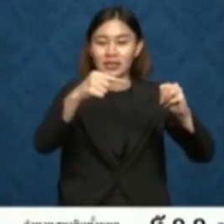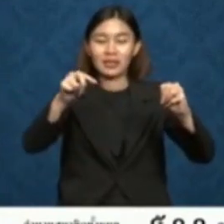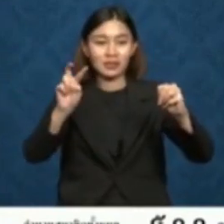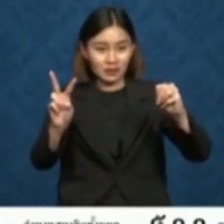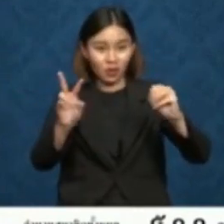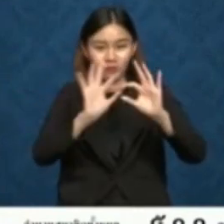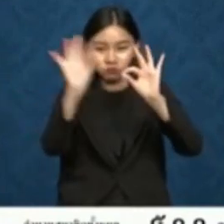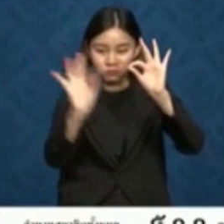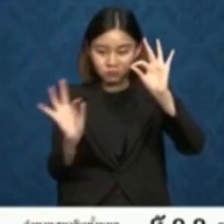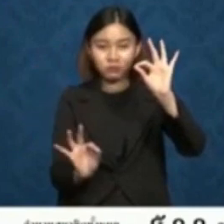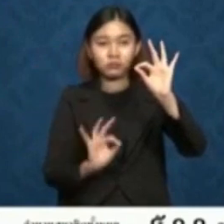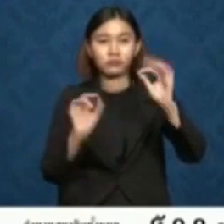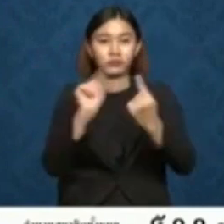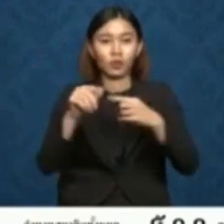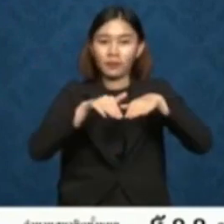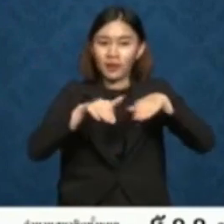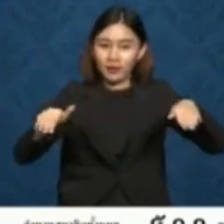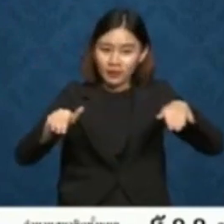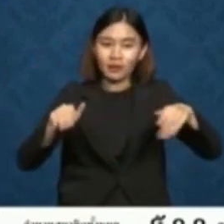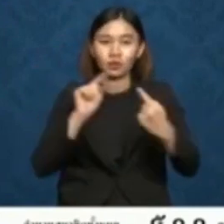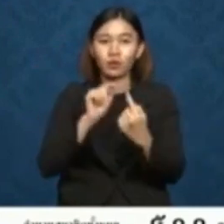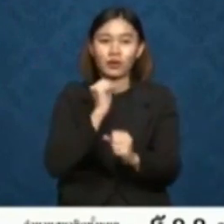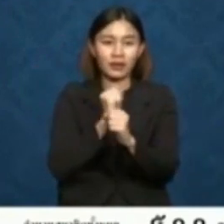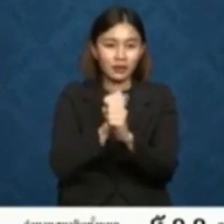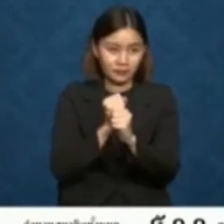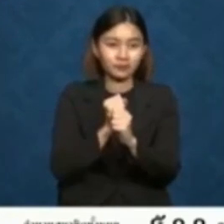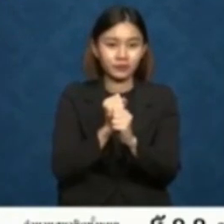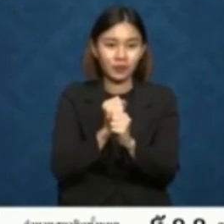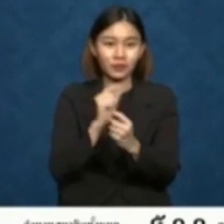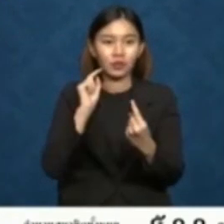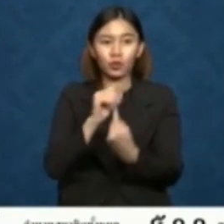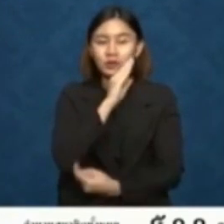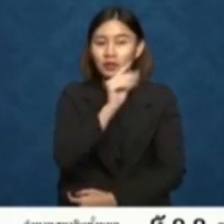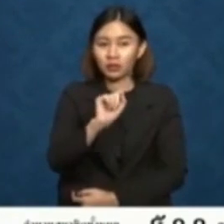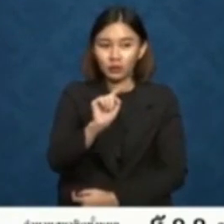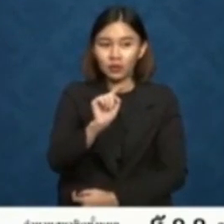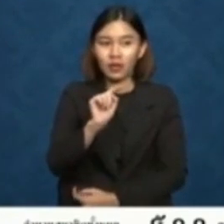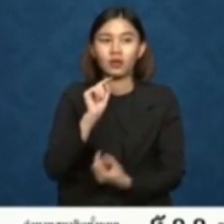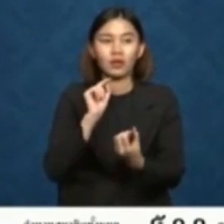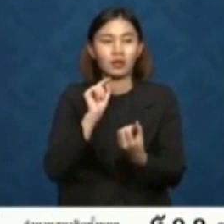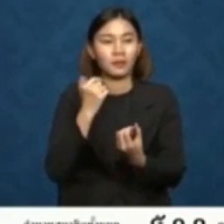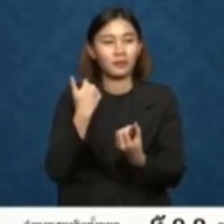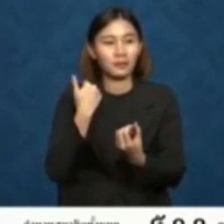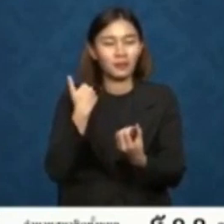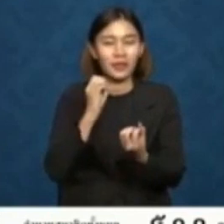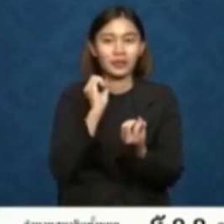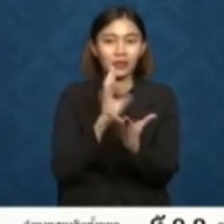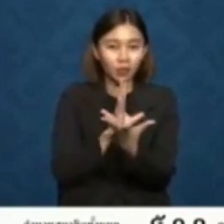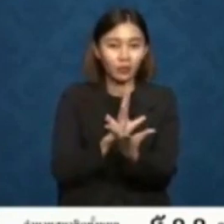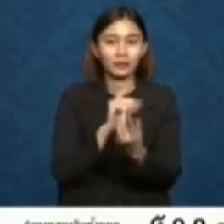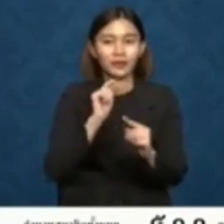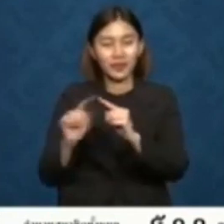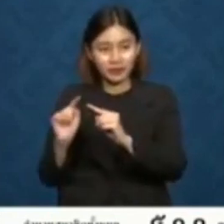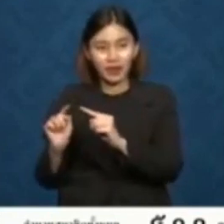รา 14-2 ครับท่านประธานได้บัญญัติถึงนะครับมาตรการที่จะต้องดำเนินการในกรณีเหตุ